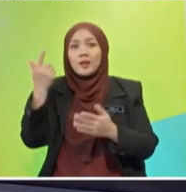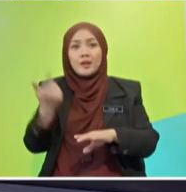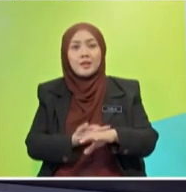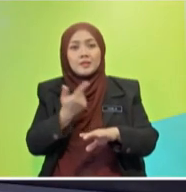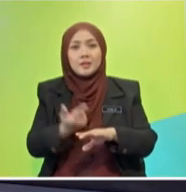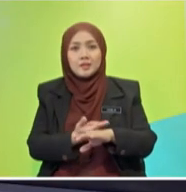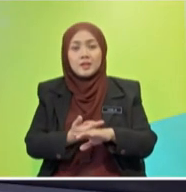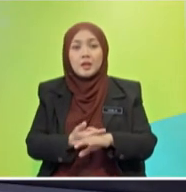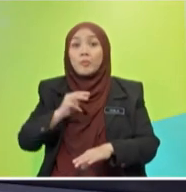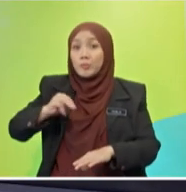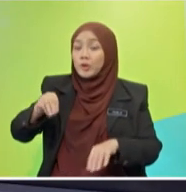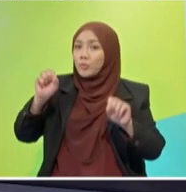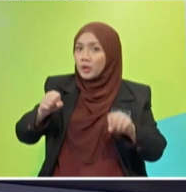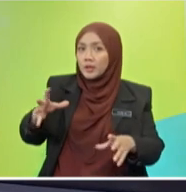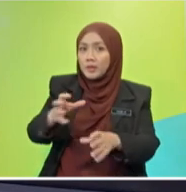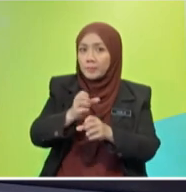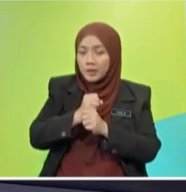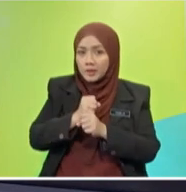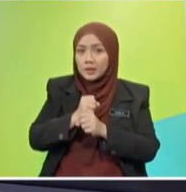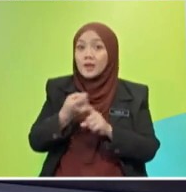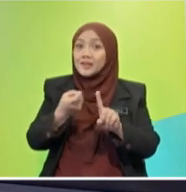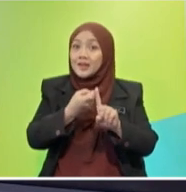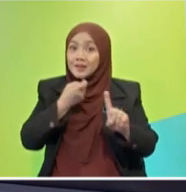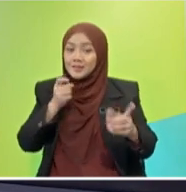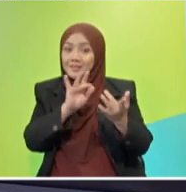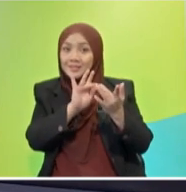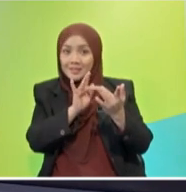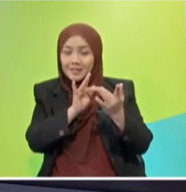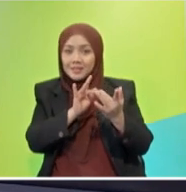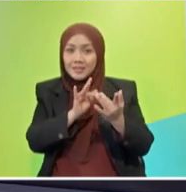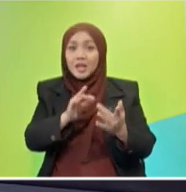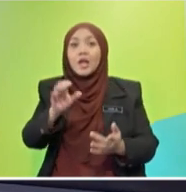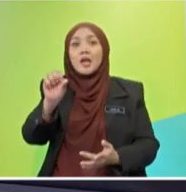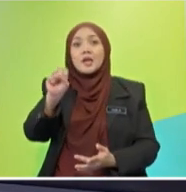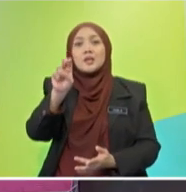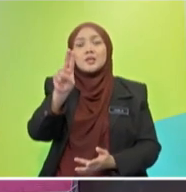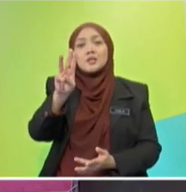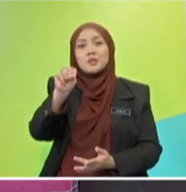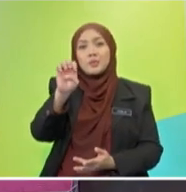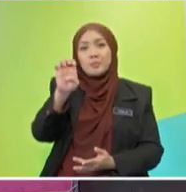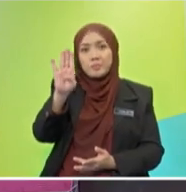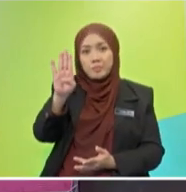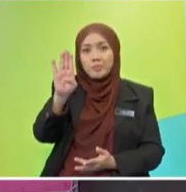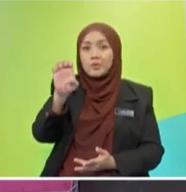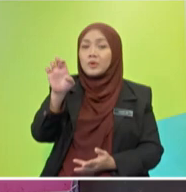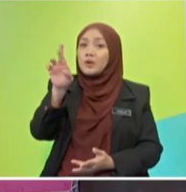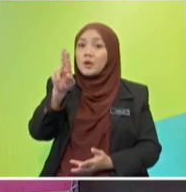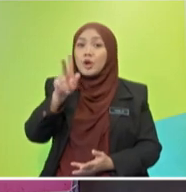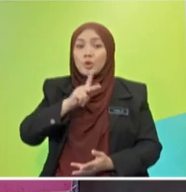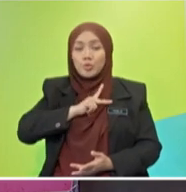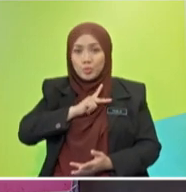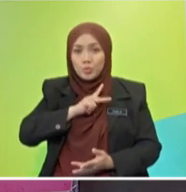latihan pengukuhan di sumpahku ya baik jadi murid-murid ingat ya